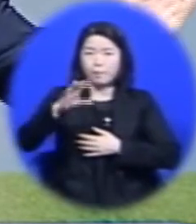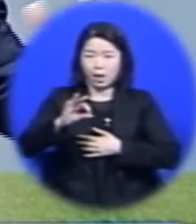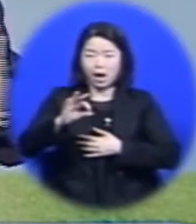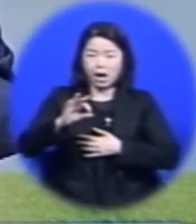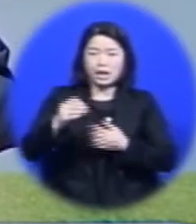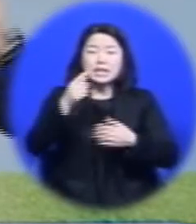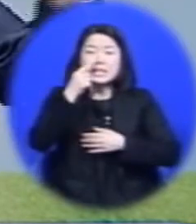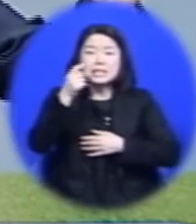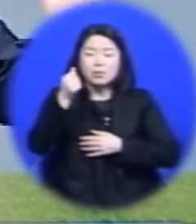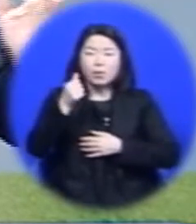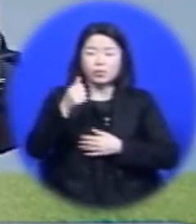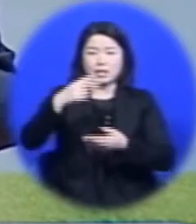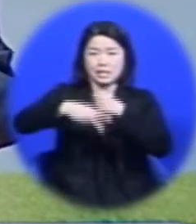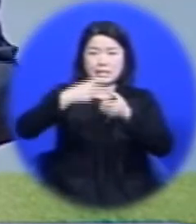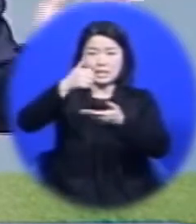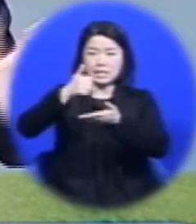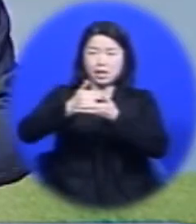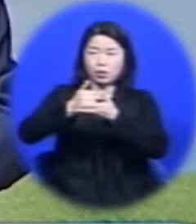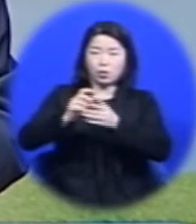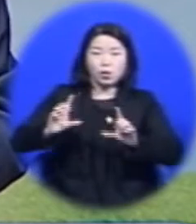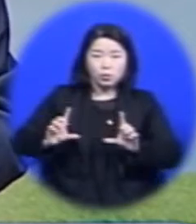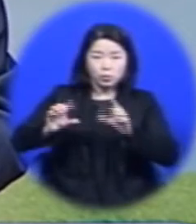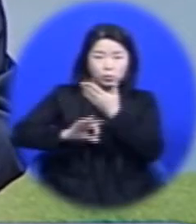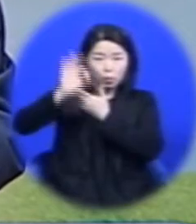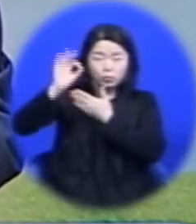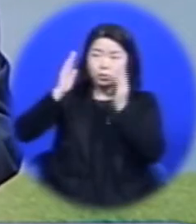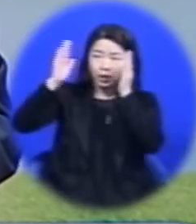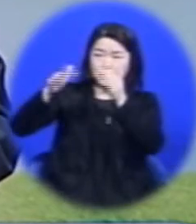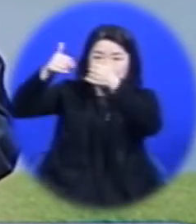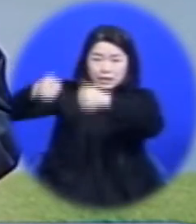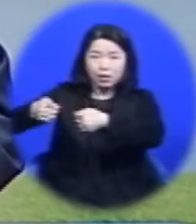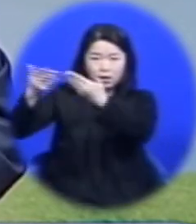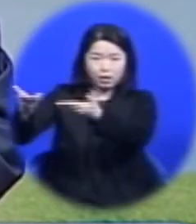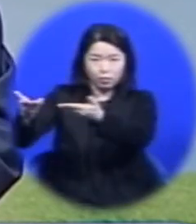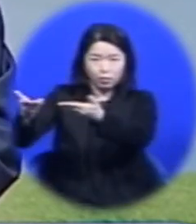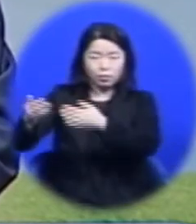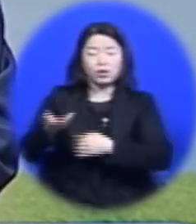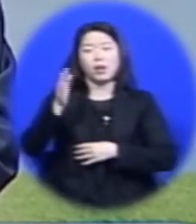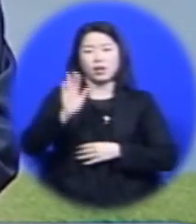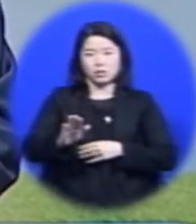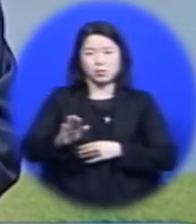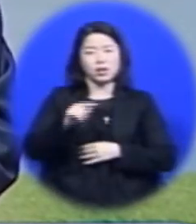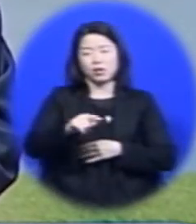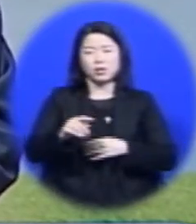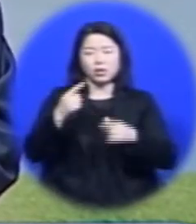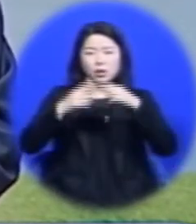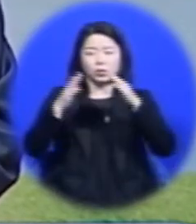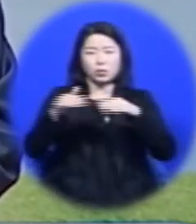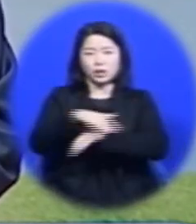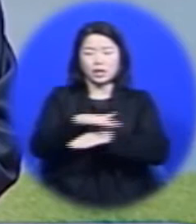신을 향하여 동쪽을 향하여 저라고 1 이 아이들은 고개 숙이지